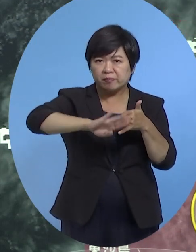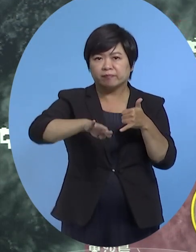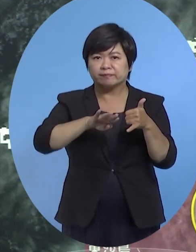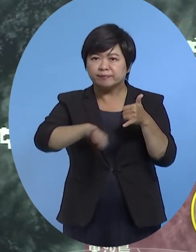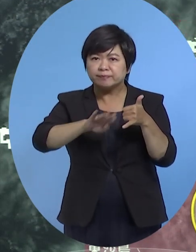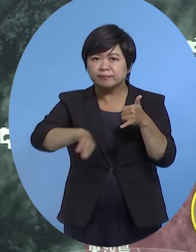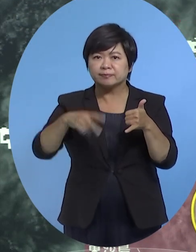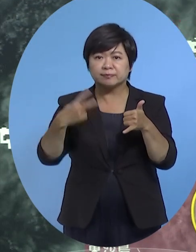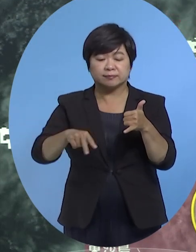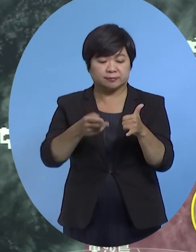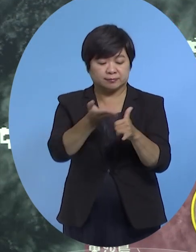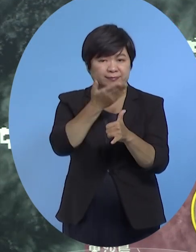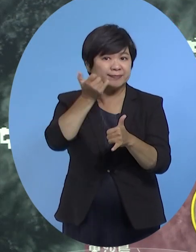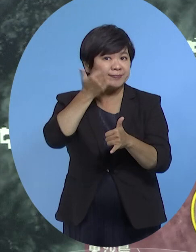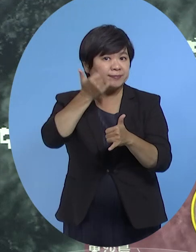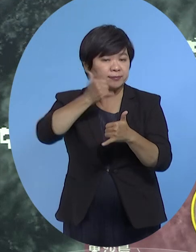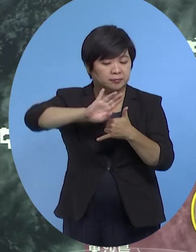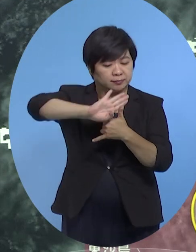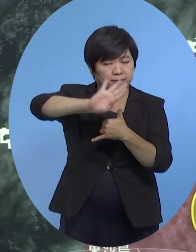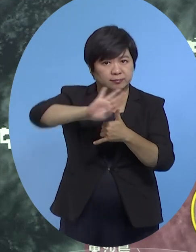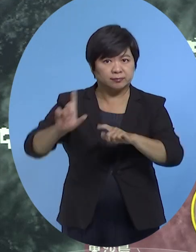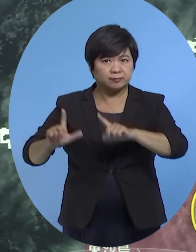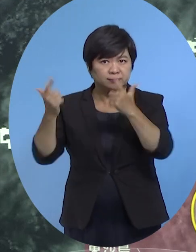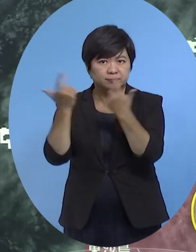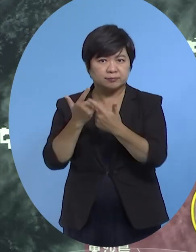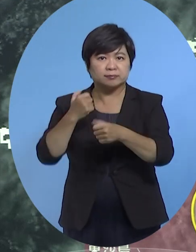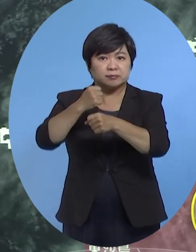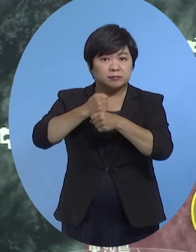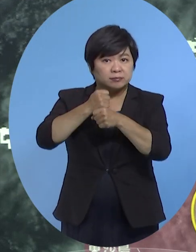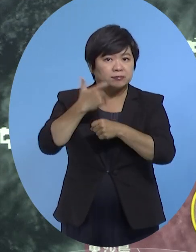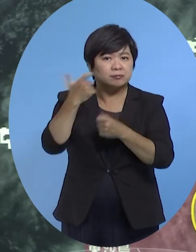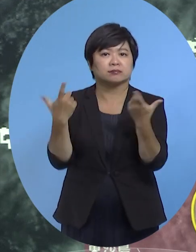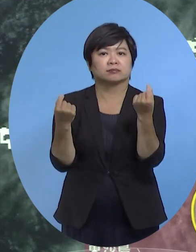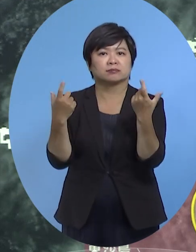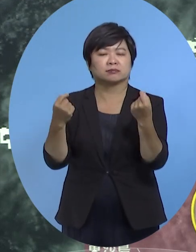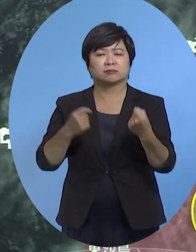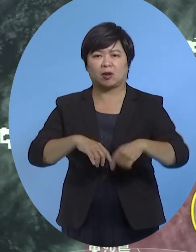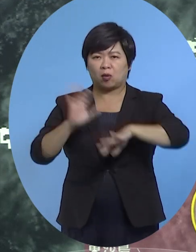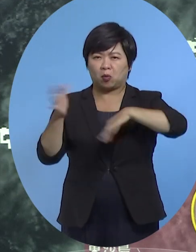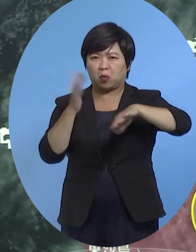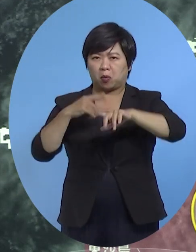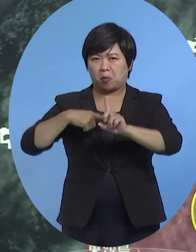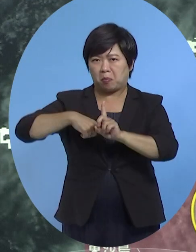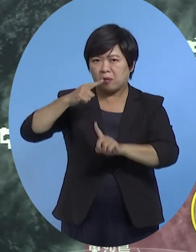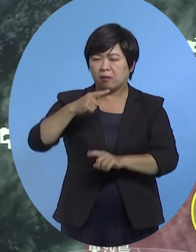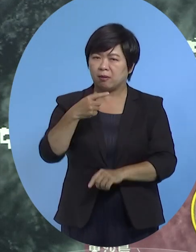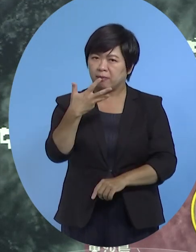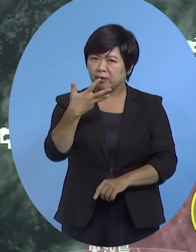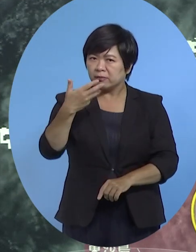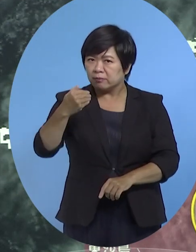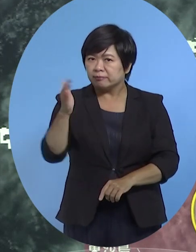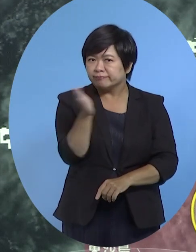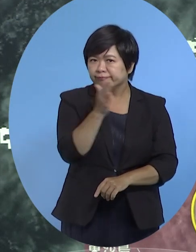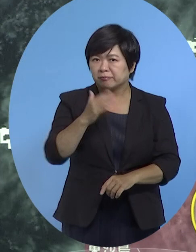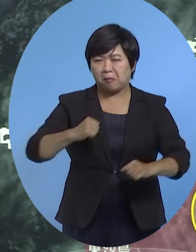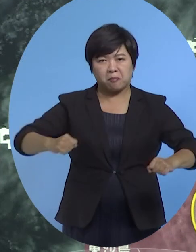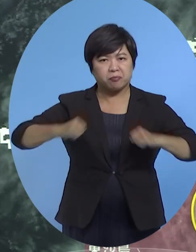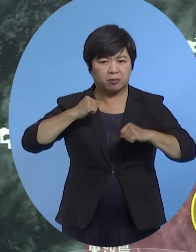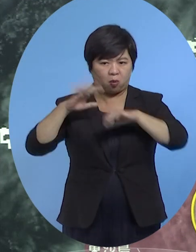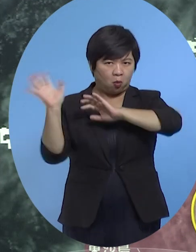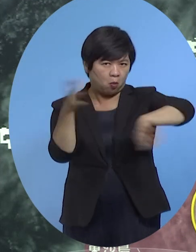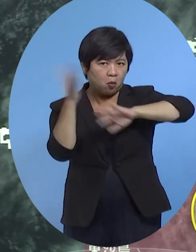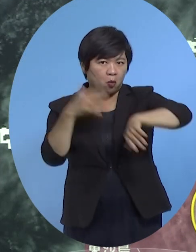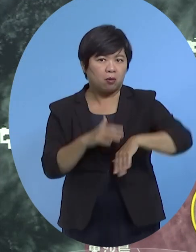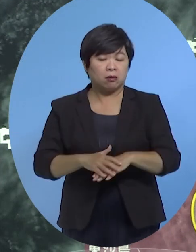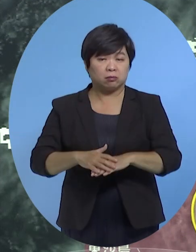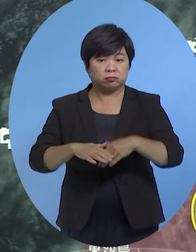含基隆北海岸、东北部沿岸的地方跟马祖，仍然有机会出现8到9级的左右的强阵风，提醒大家户外